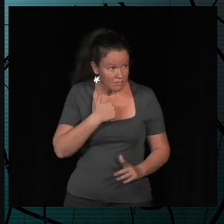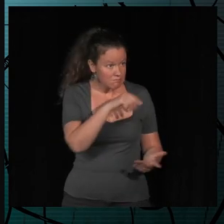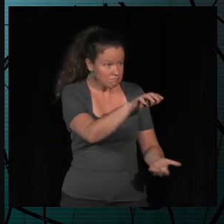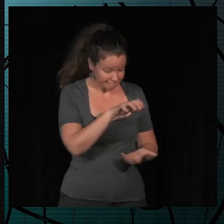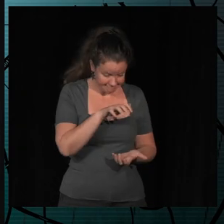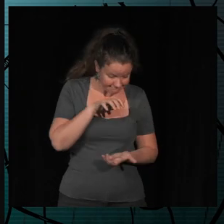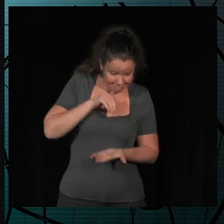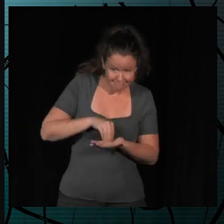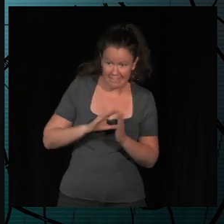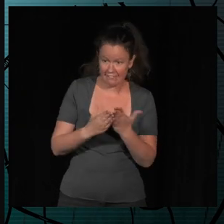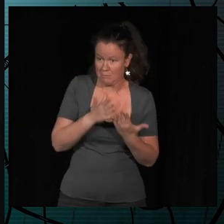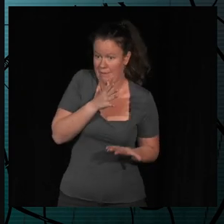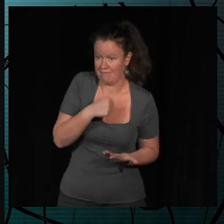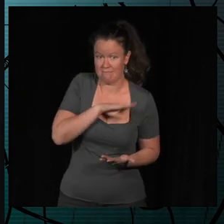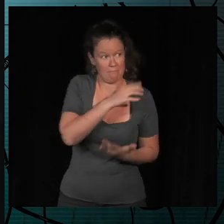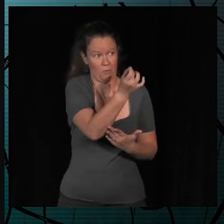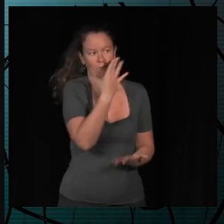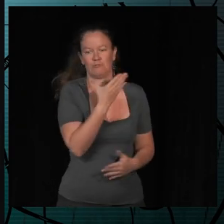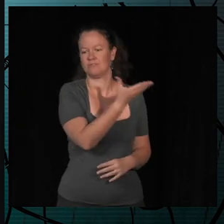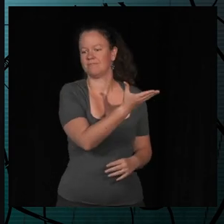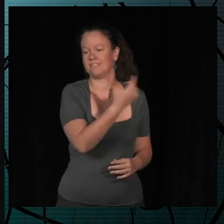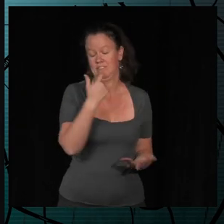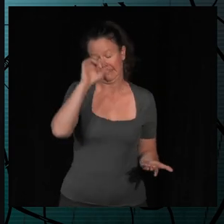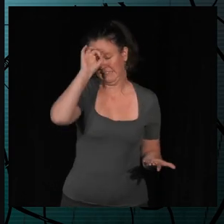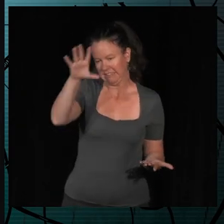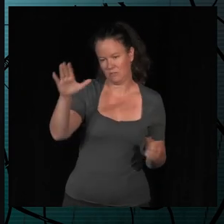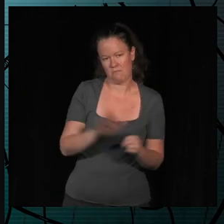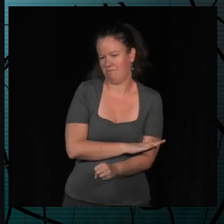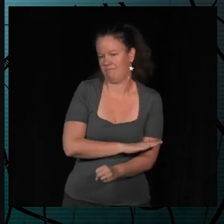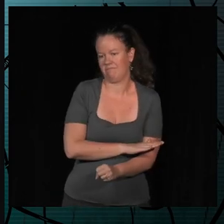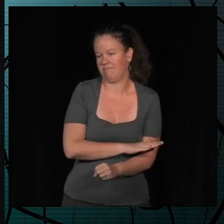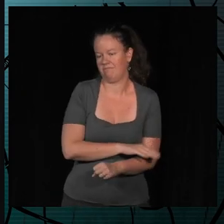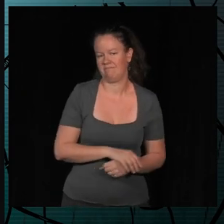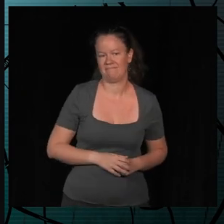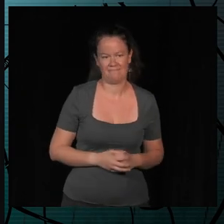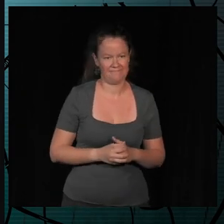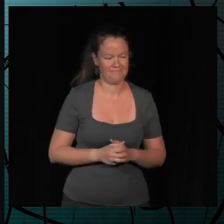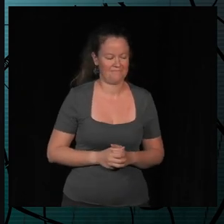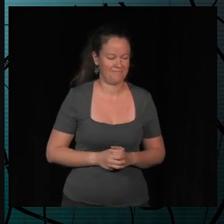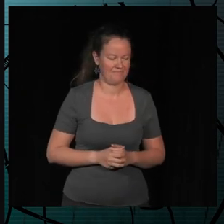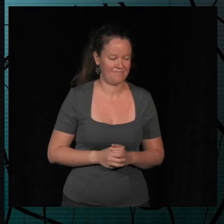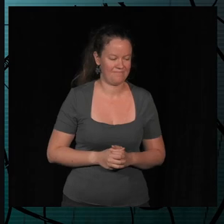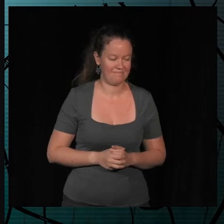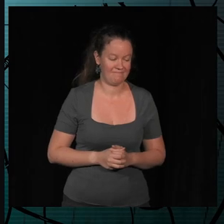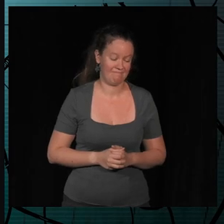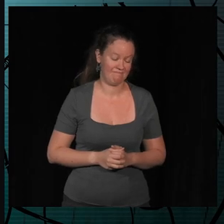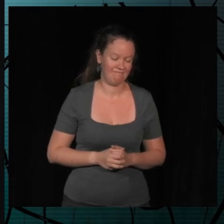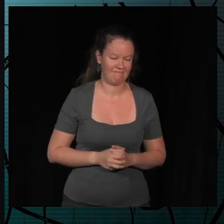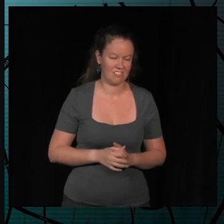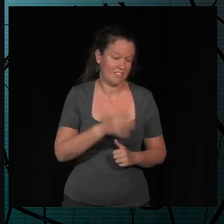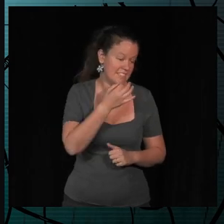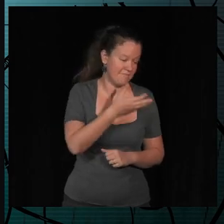que le dénis moi je pense et c'est vrai que au-delà peut-être que c'est intéressant de voir que les peurs peuvent être différentes